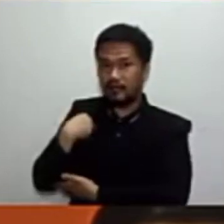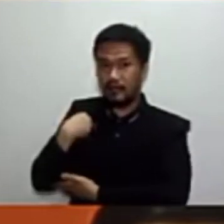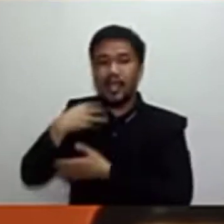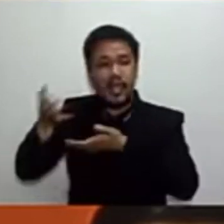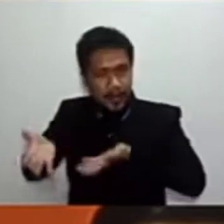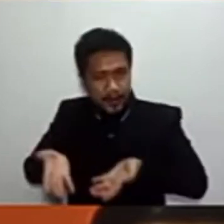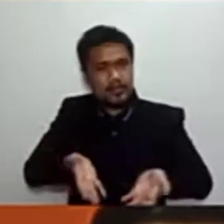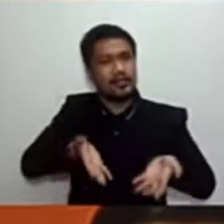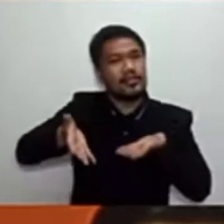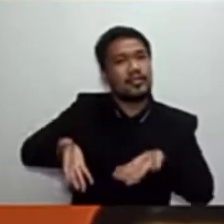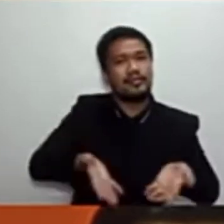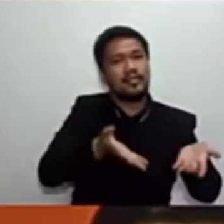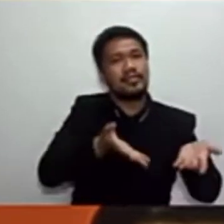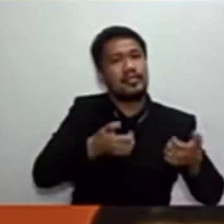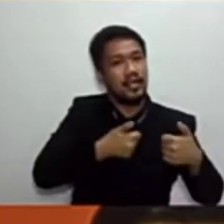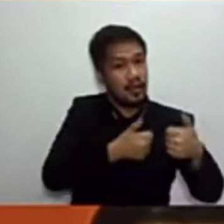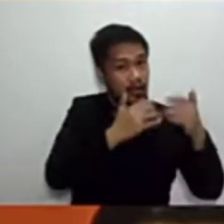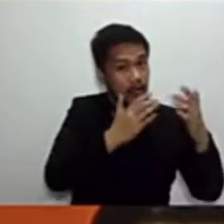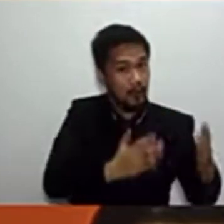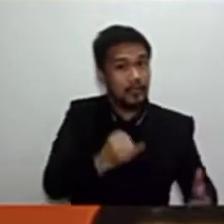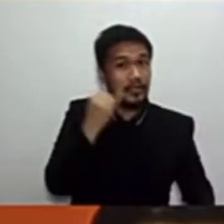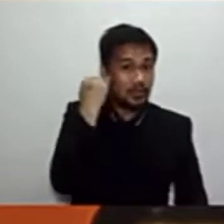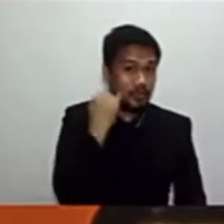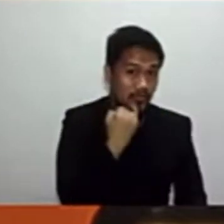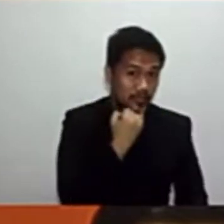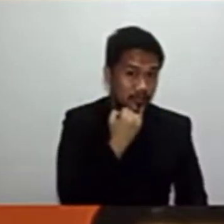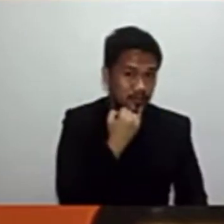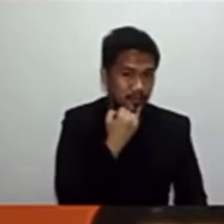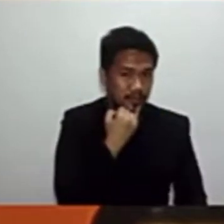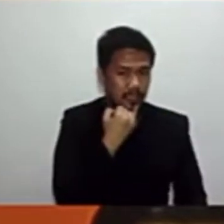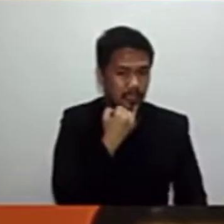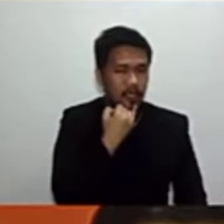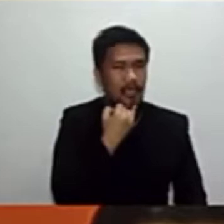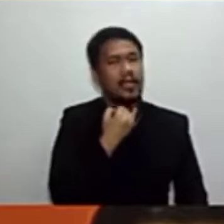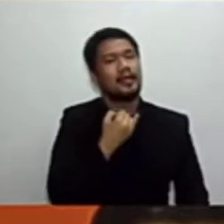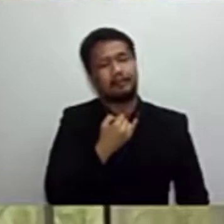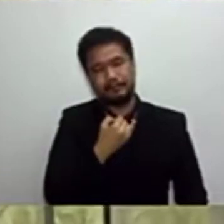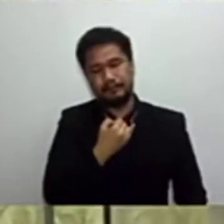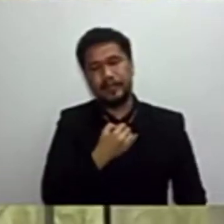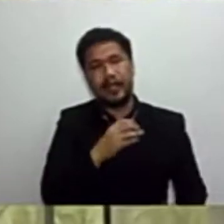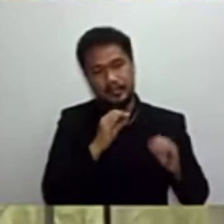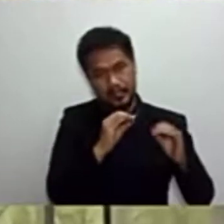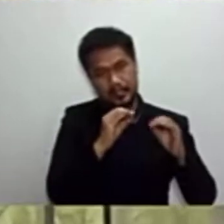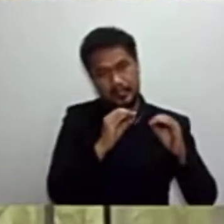siya na ipagpatuloy ang ginagawa niyang misyon.